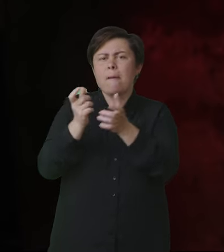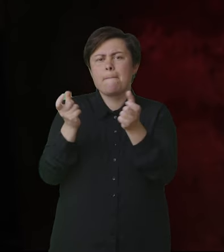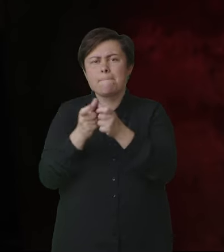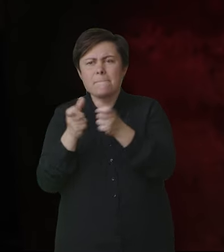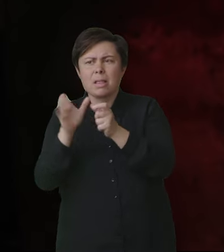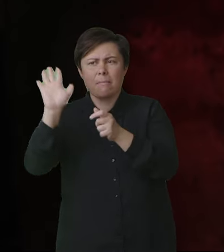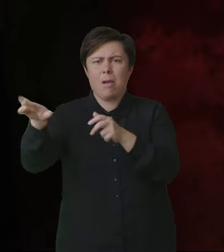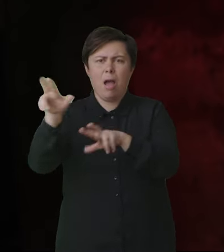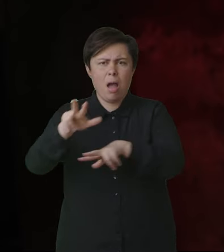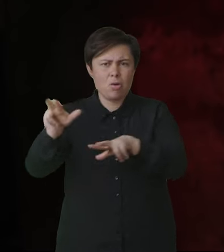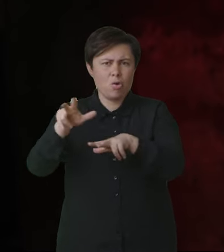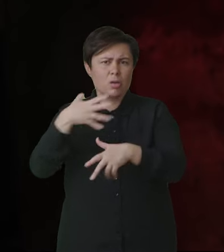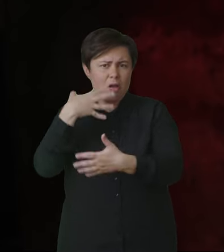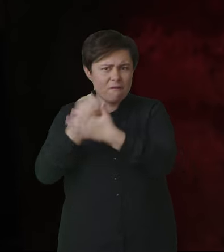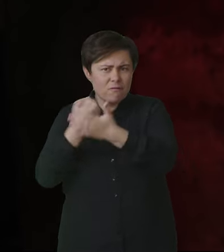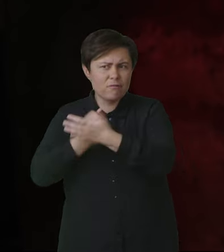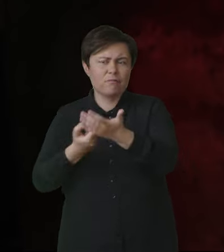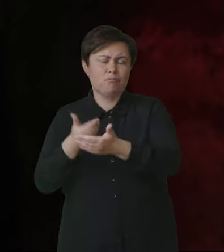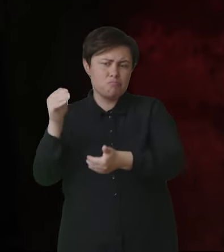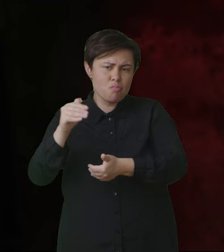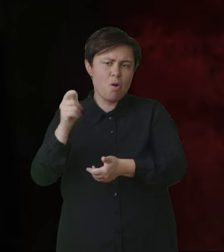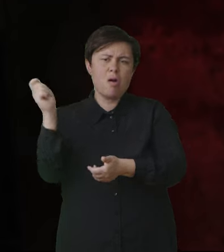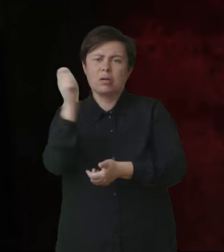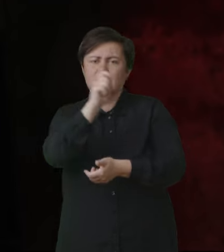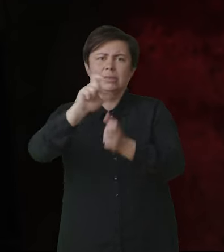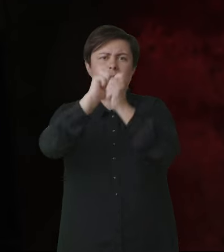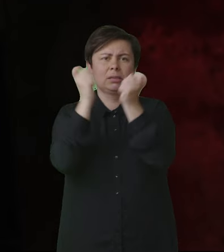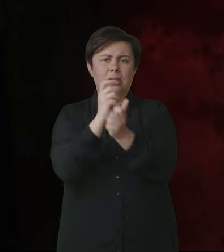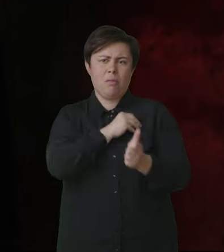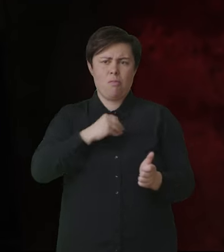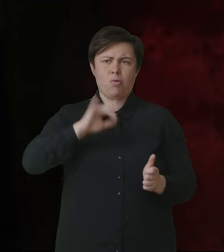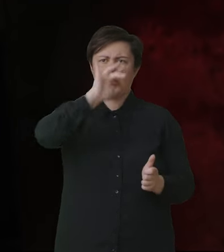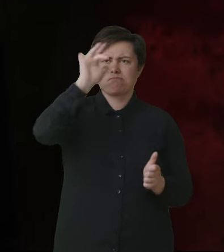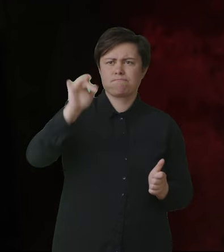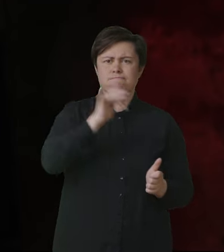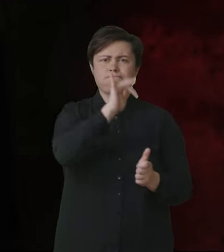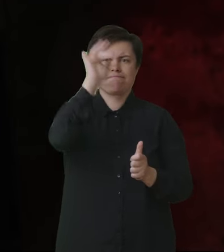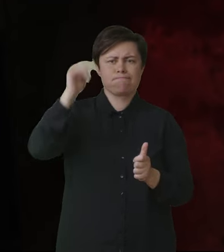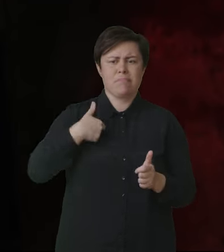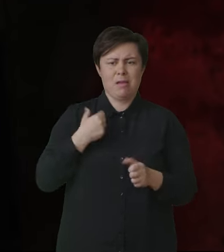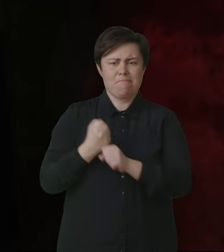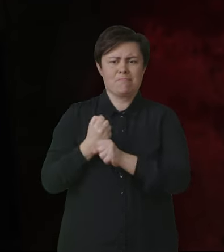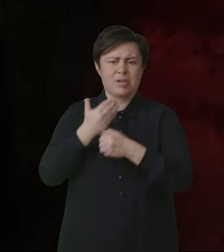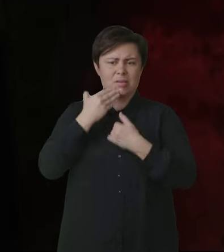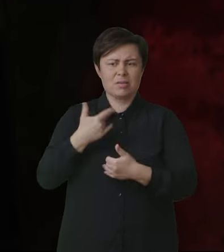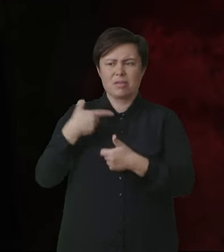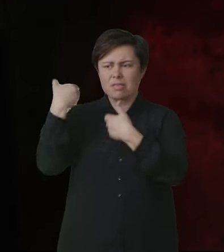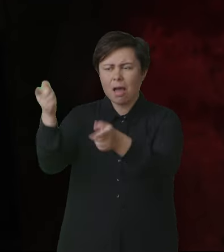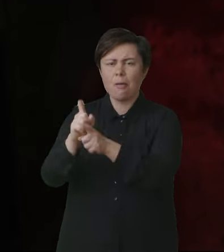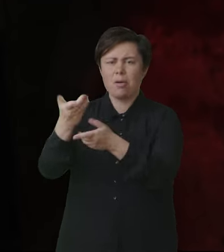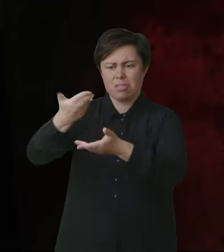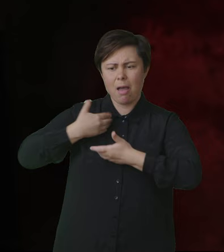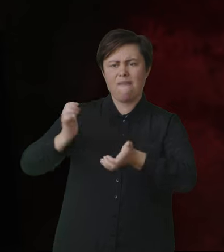miała bez, że można jeździć po całym kraju, było wszędzie, także i węgiel dostał też